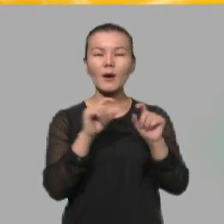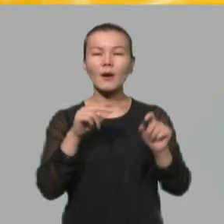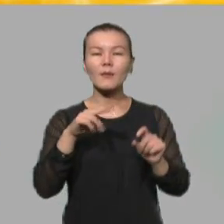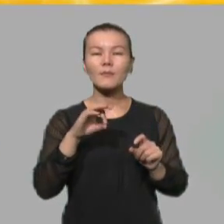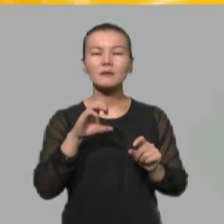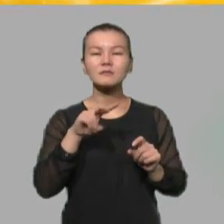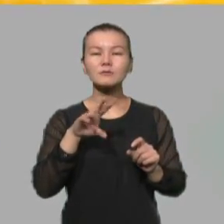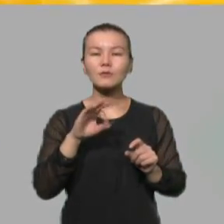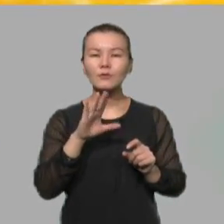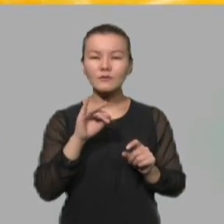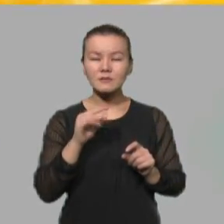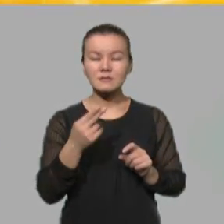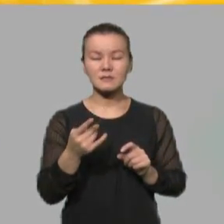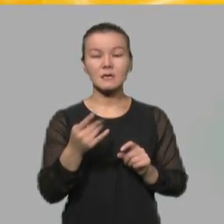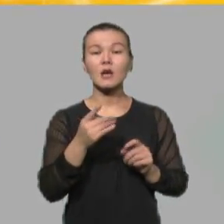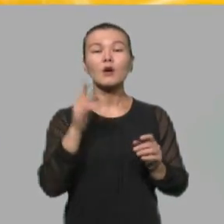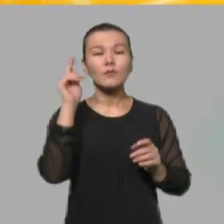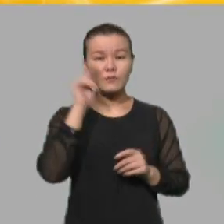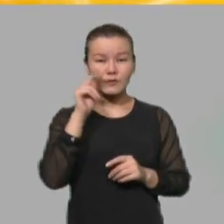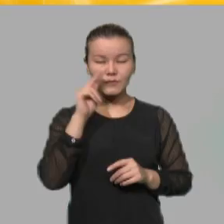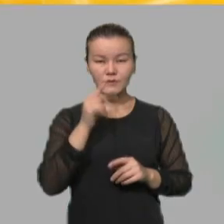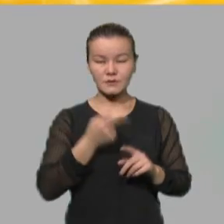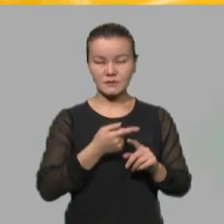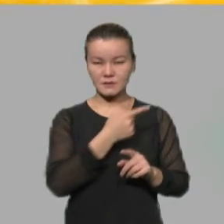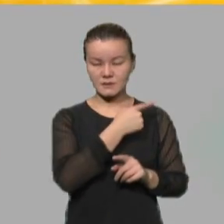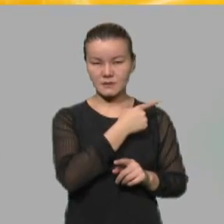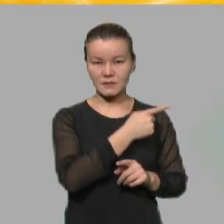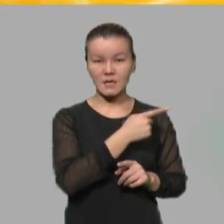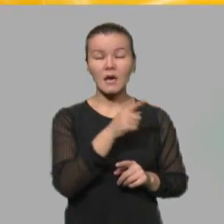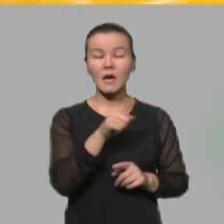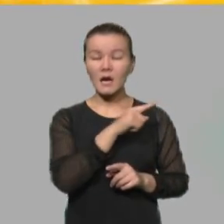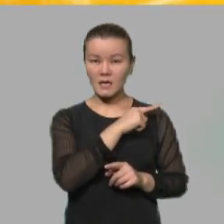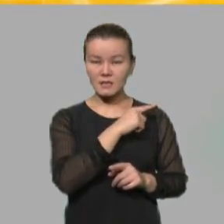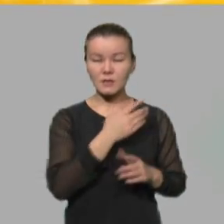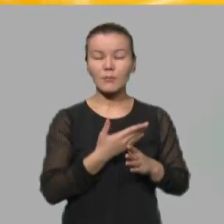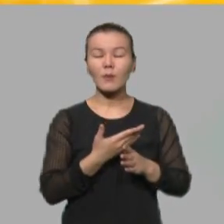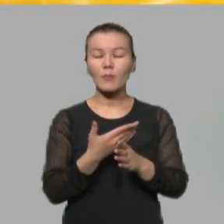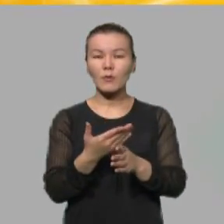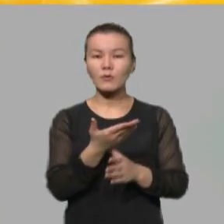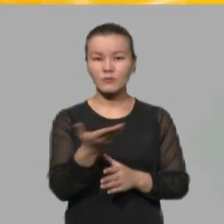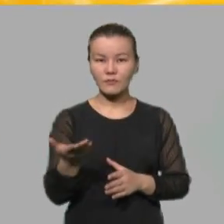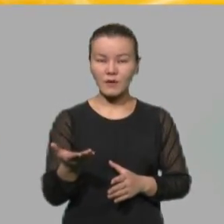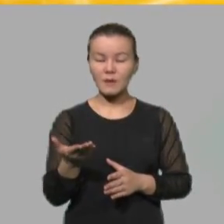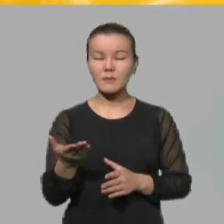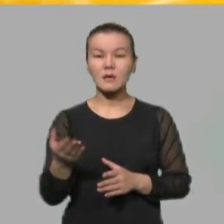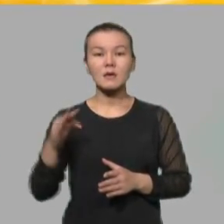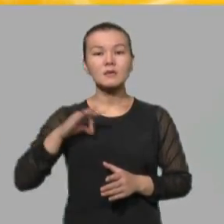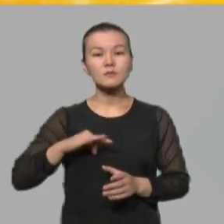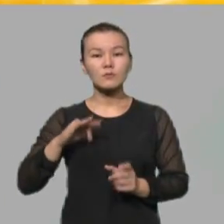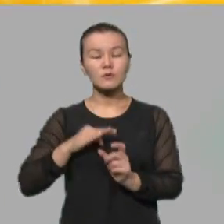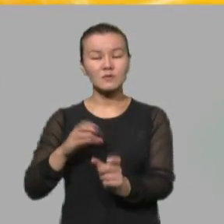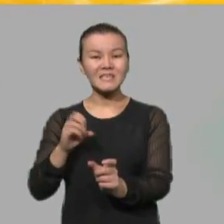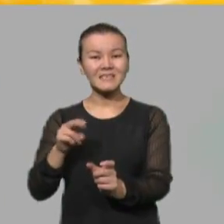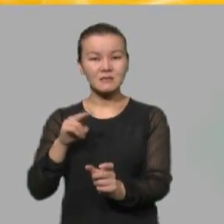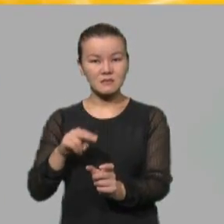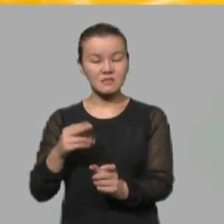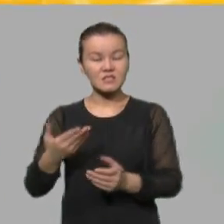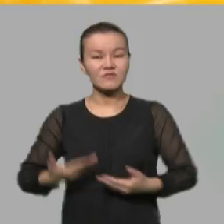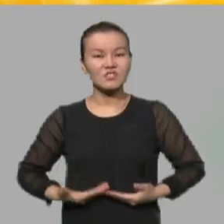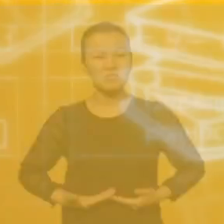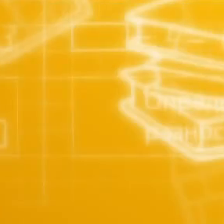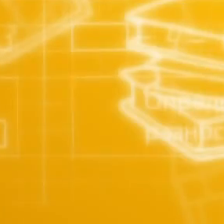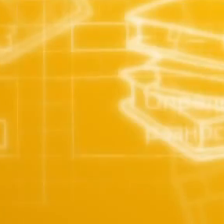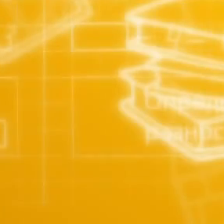поговорки. Выучите их. Они вам помогут в применении единиц длины в